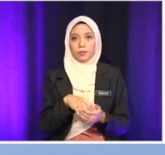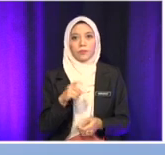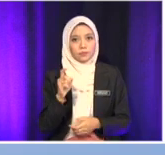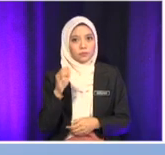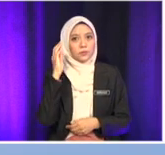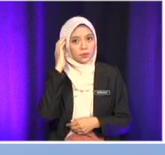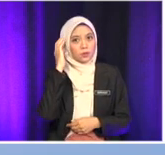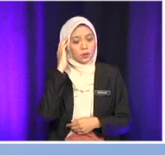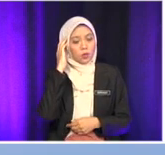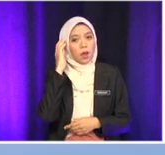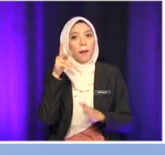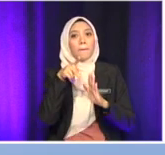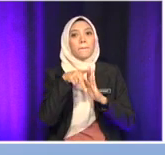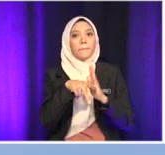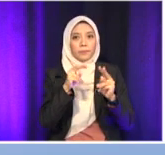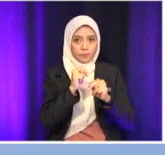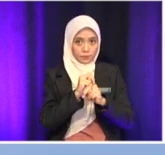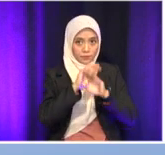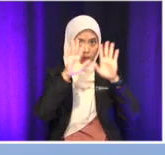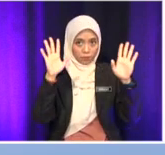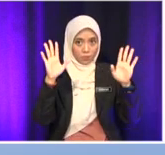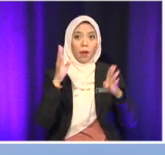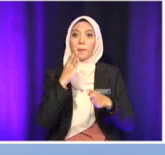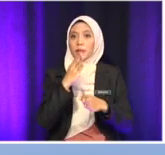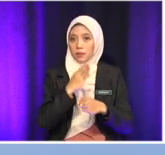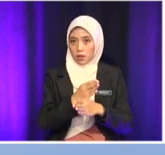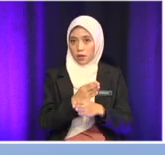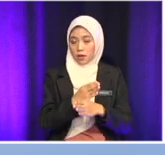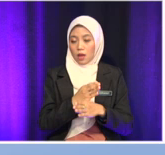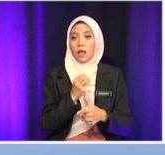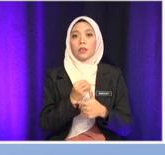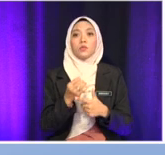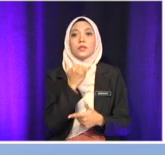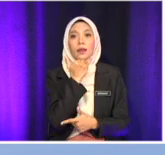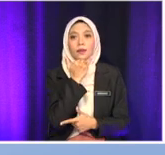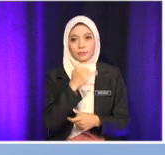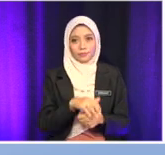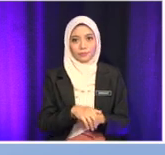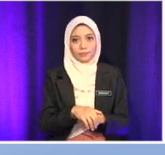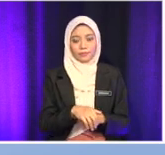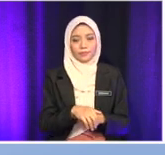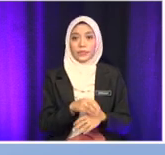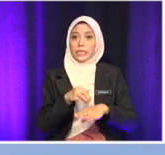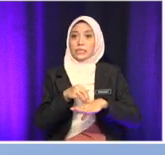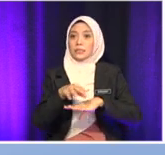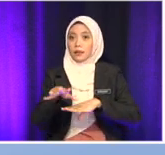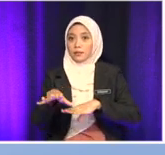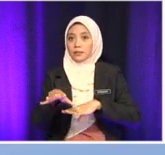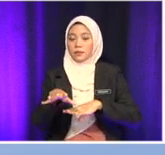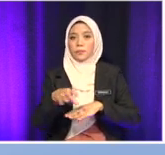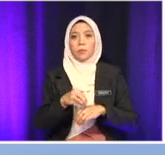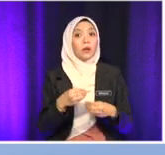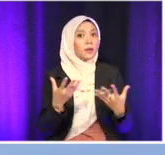tentang pernyataan-pernyataan itu dia akan ada benar dan palsu Oke kemudian kita juga ada implikasi dan implikasi adalah